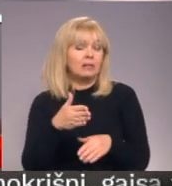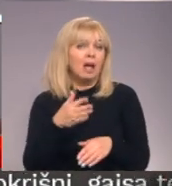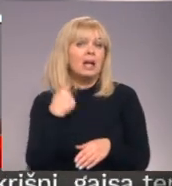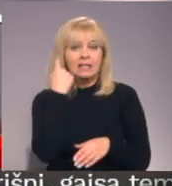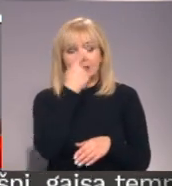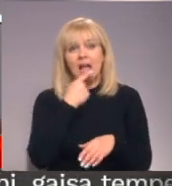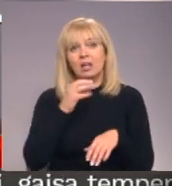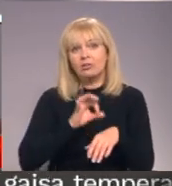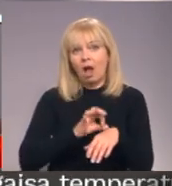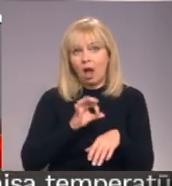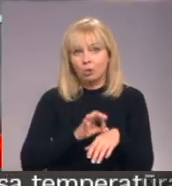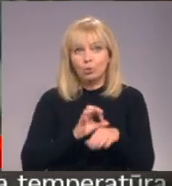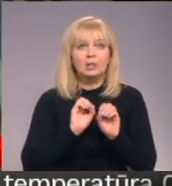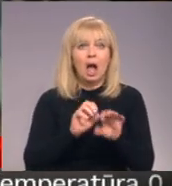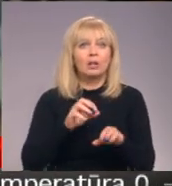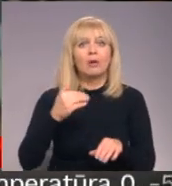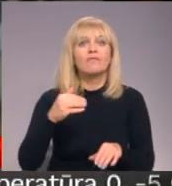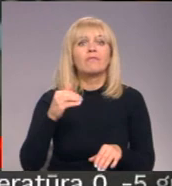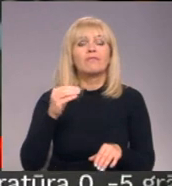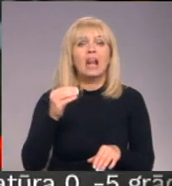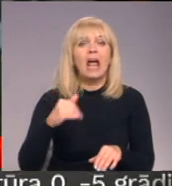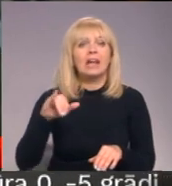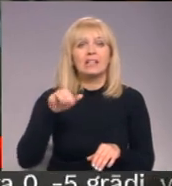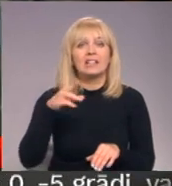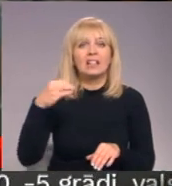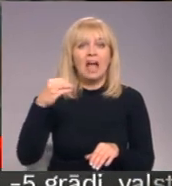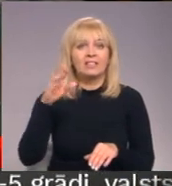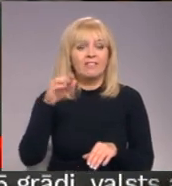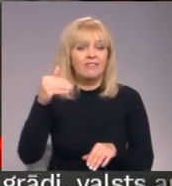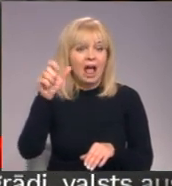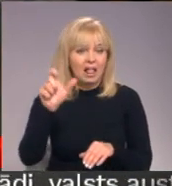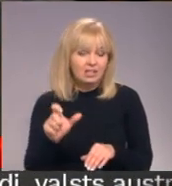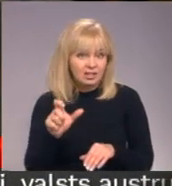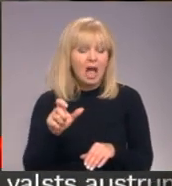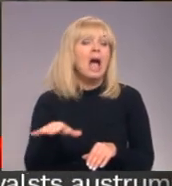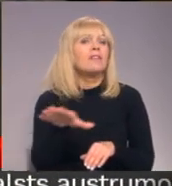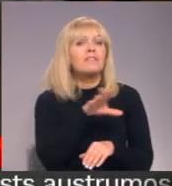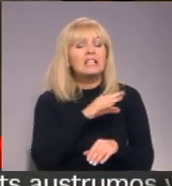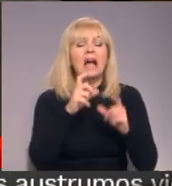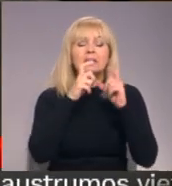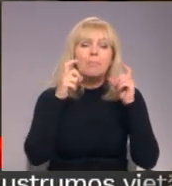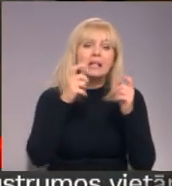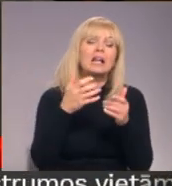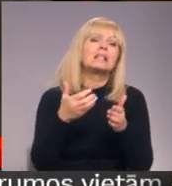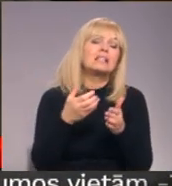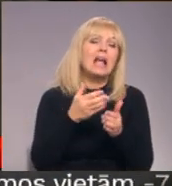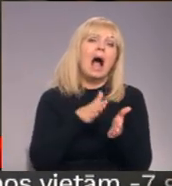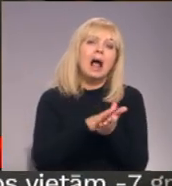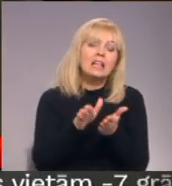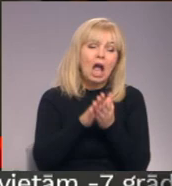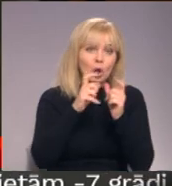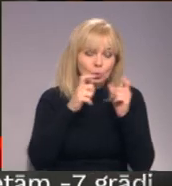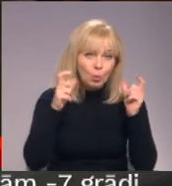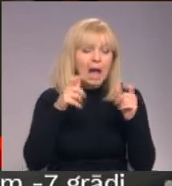Dāvids Freidenfelds. Pašlaik maskas jāvalkā praktiski visur, visās sabiedriskās vietās un arī